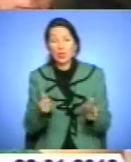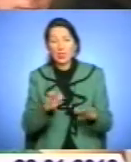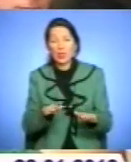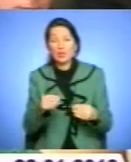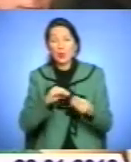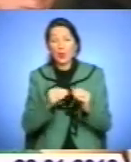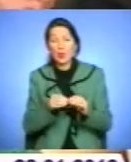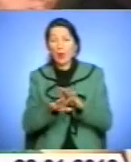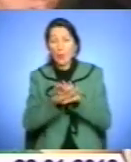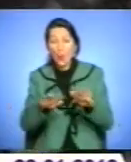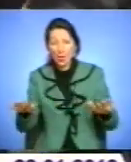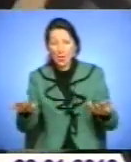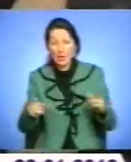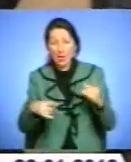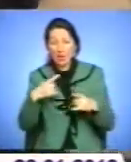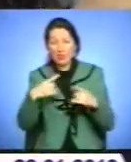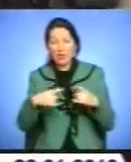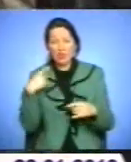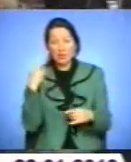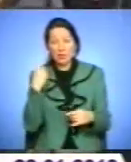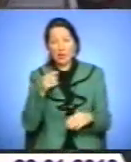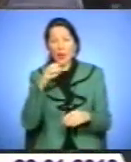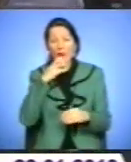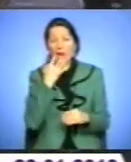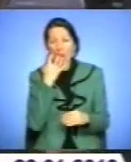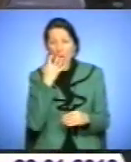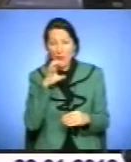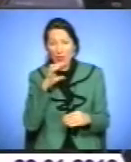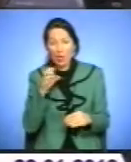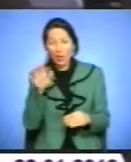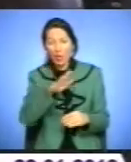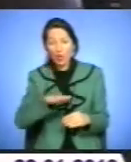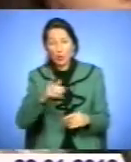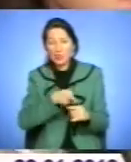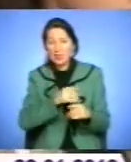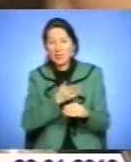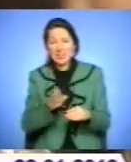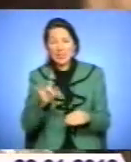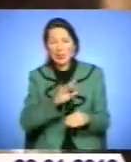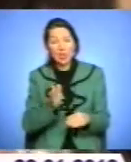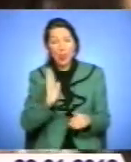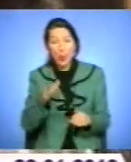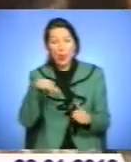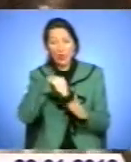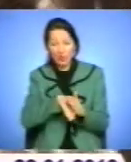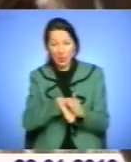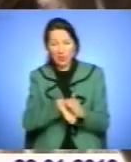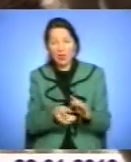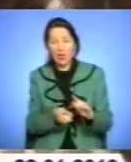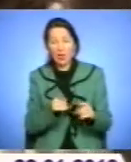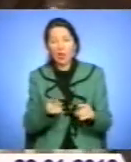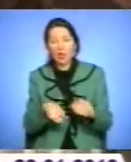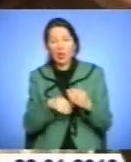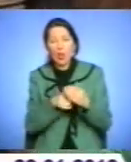телевізійними сигналами південної зони області. Ця частина регіону не була внесена до частотного плану для переходу на цифрове мовлення через